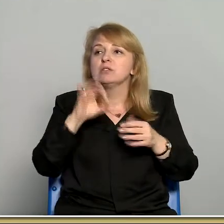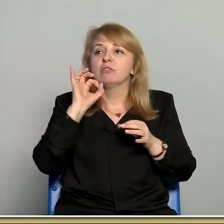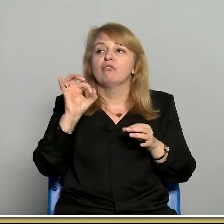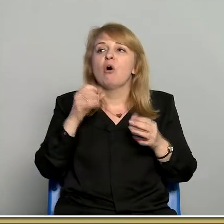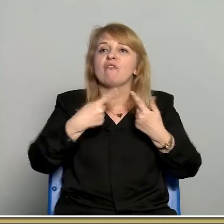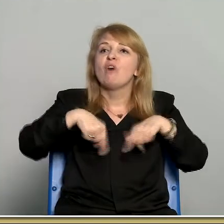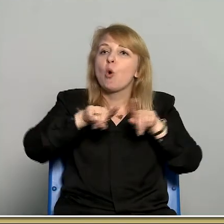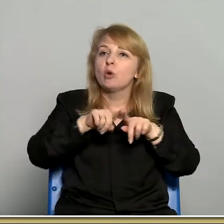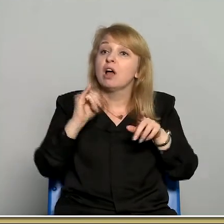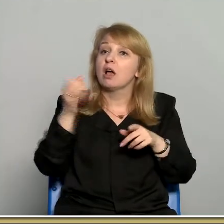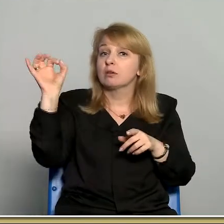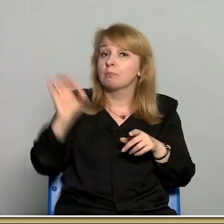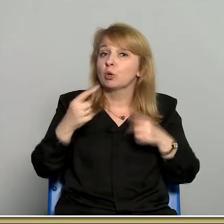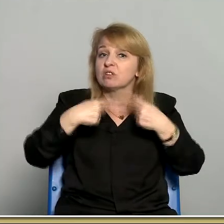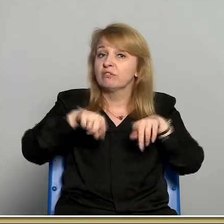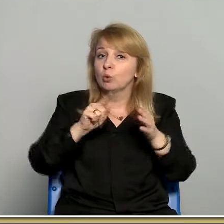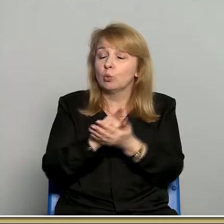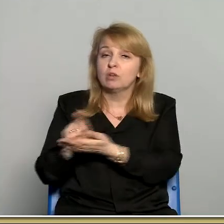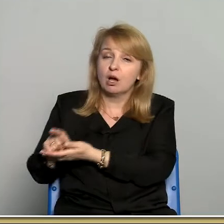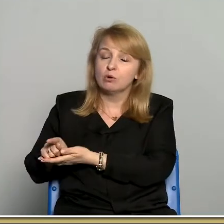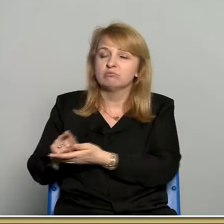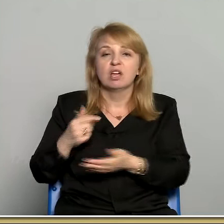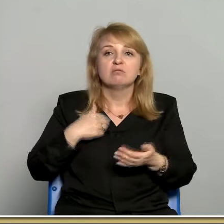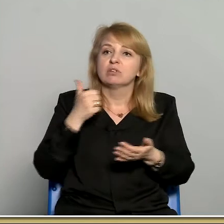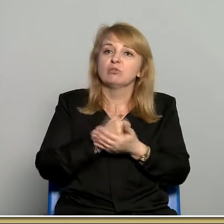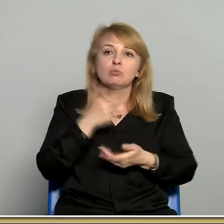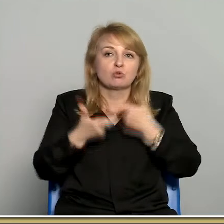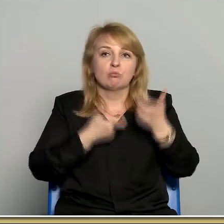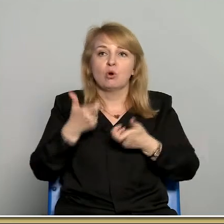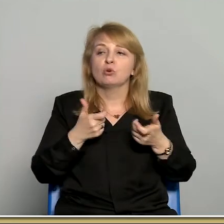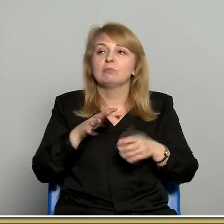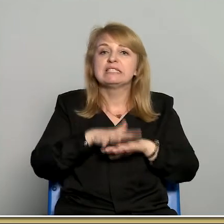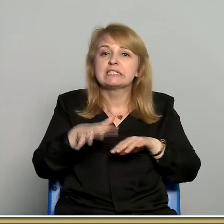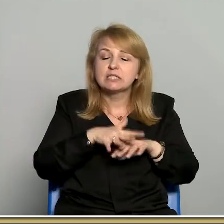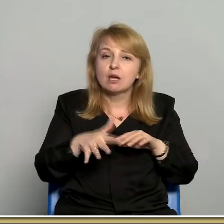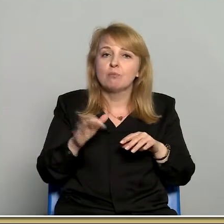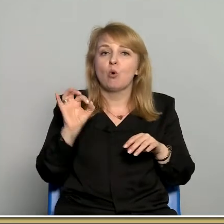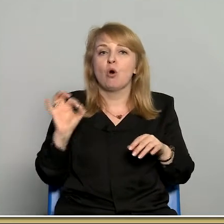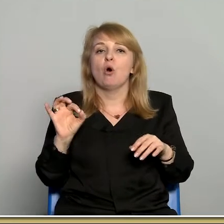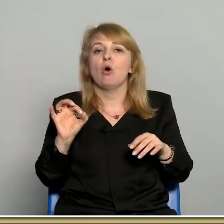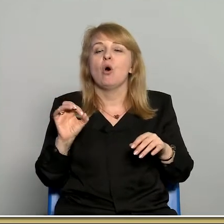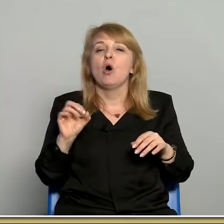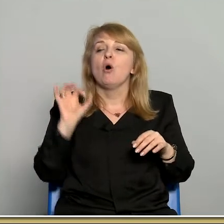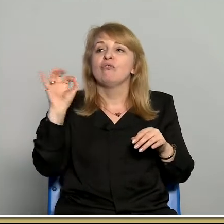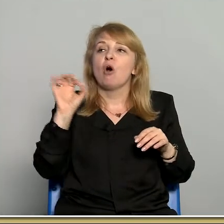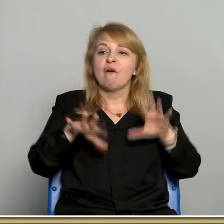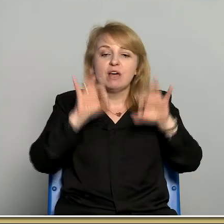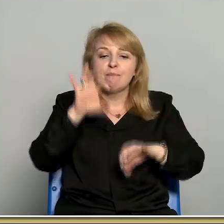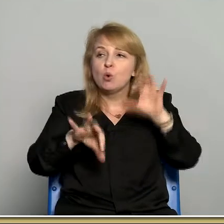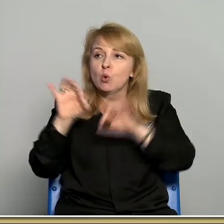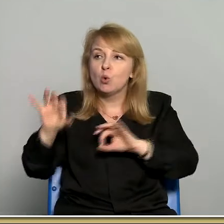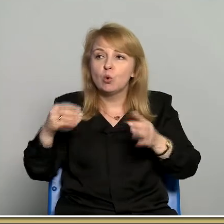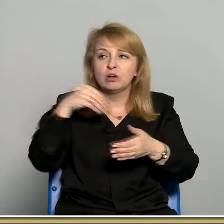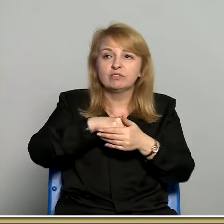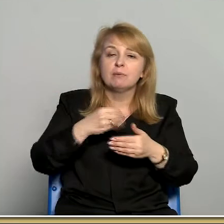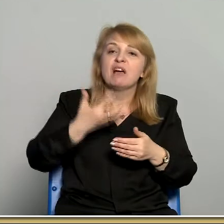które były w tym okresie programowania. Nie będziemy kontynuować systemu opartego o tak zwaną preselekcję. Myślę, że doświadczenia